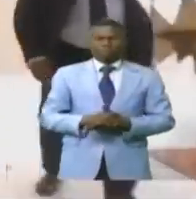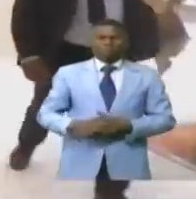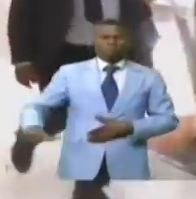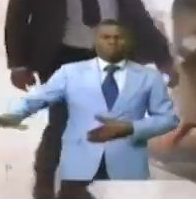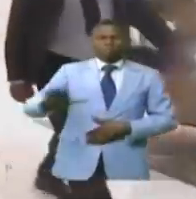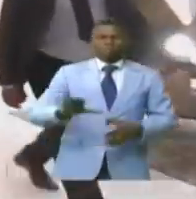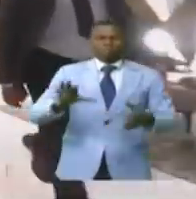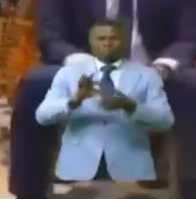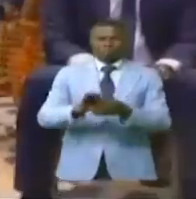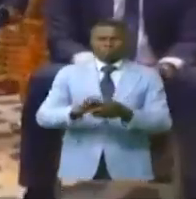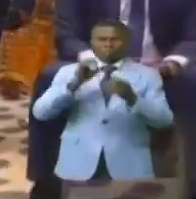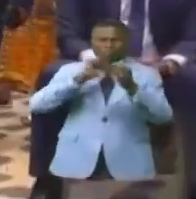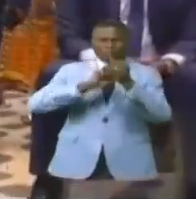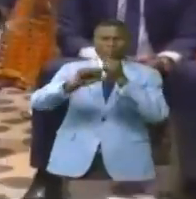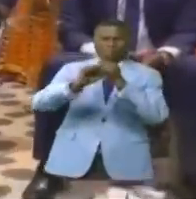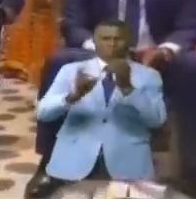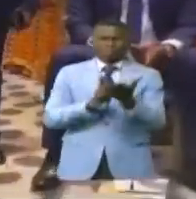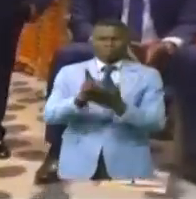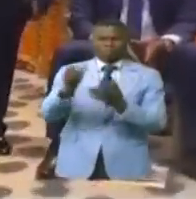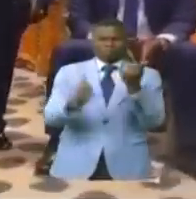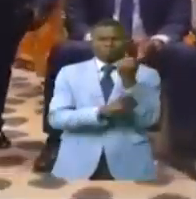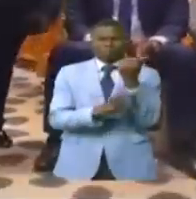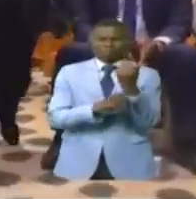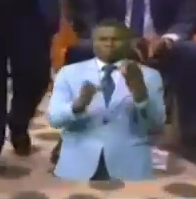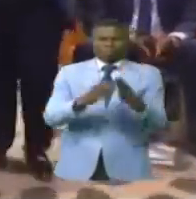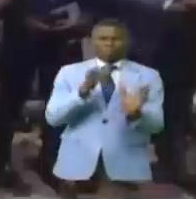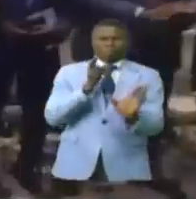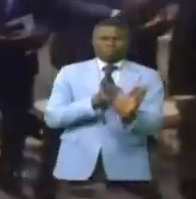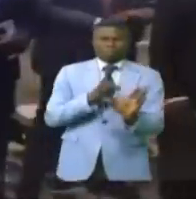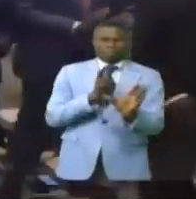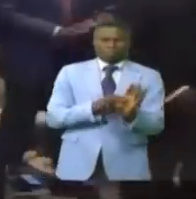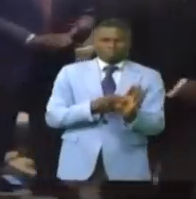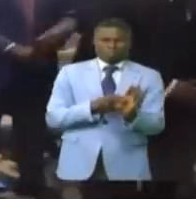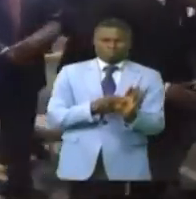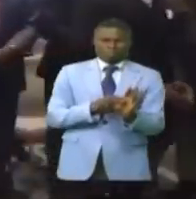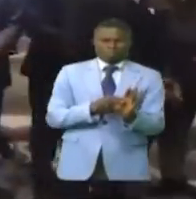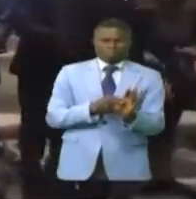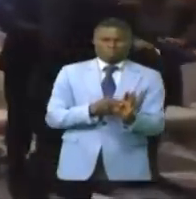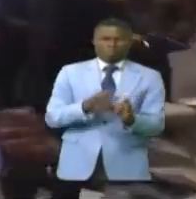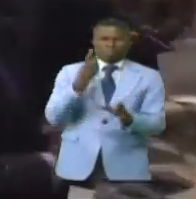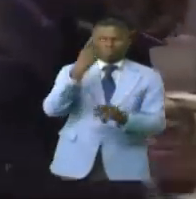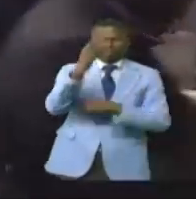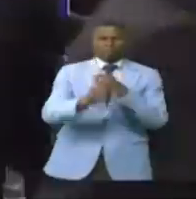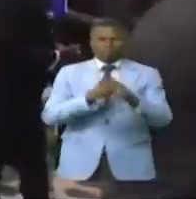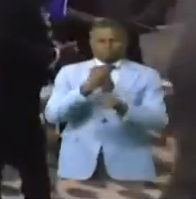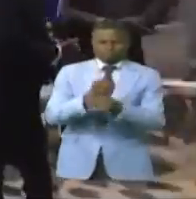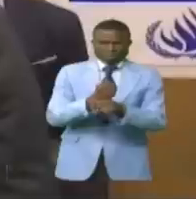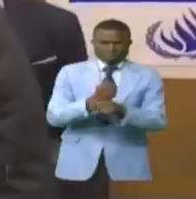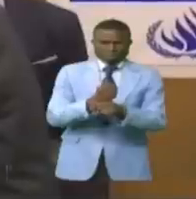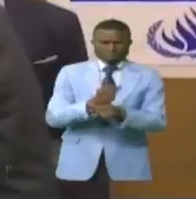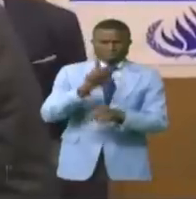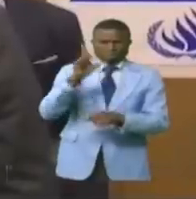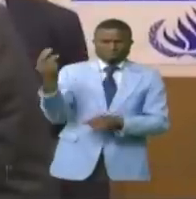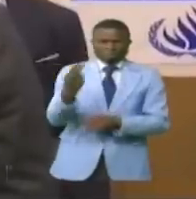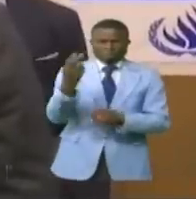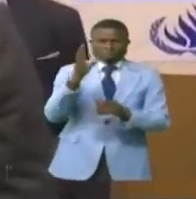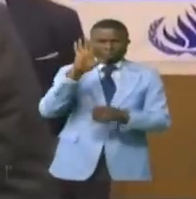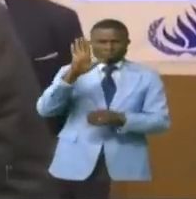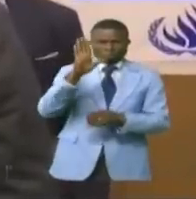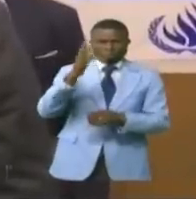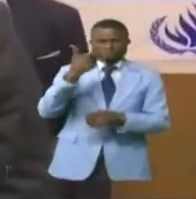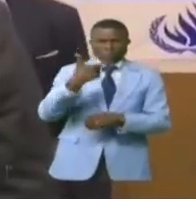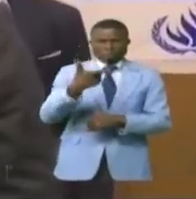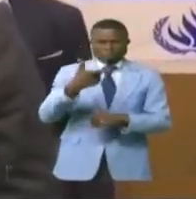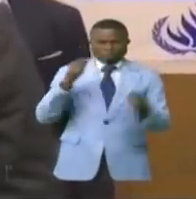Unies pour la promotion des droits des personnes handicapées s'étend sur 2 années, soit du 25 février 2023